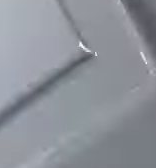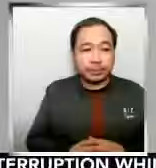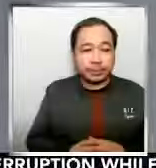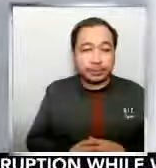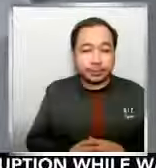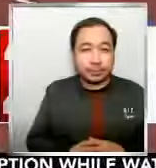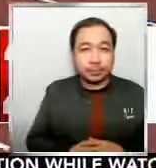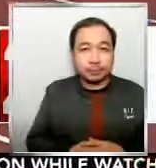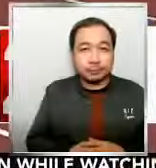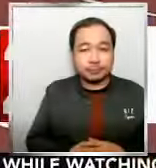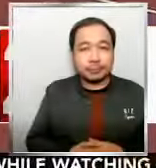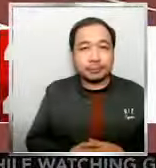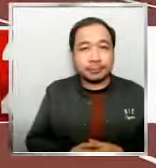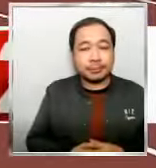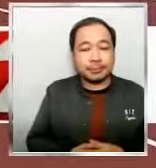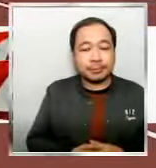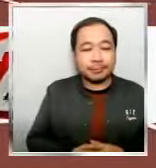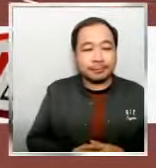Tutuka!